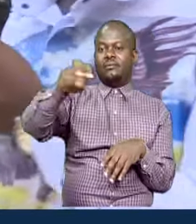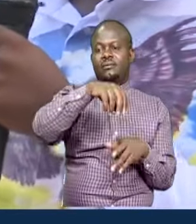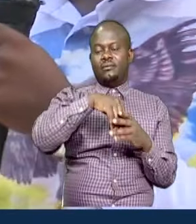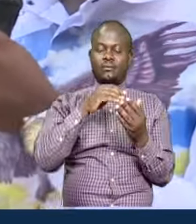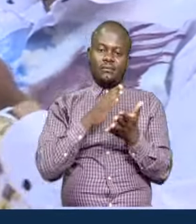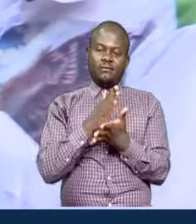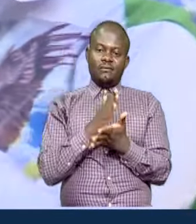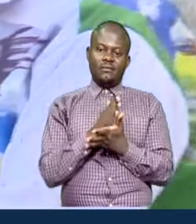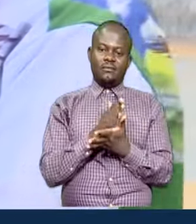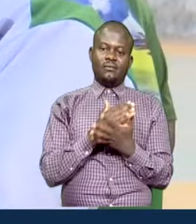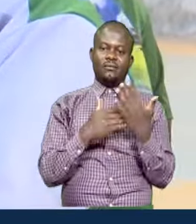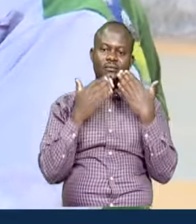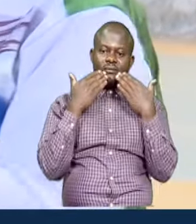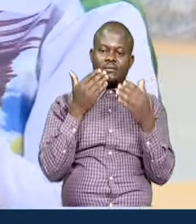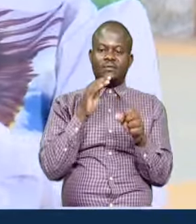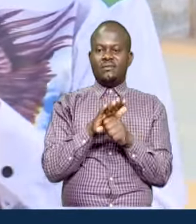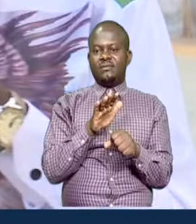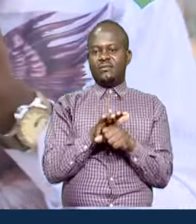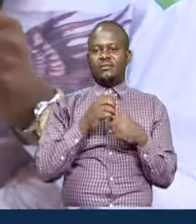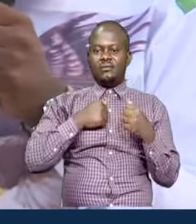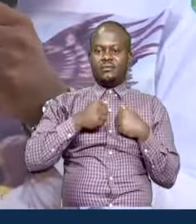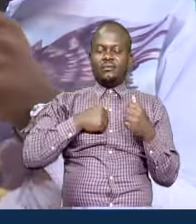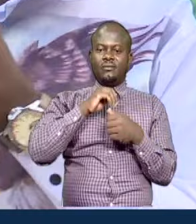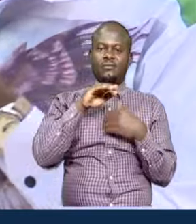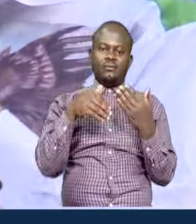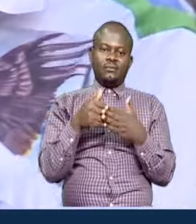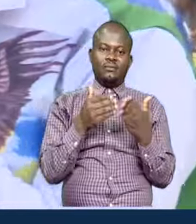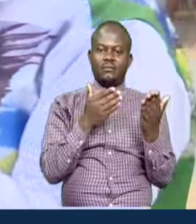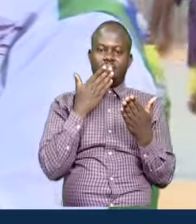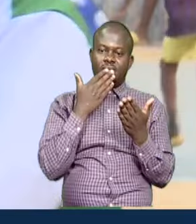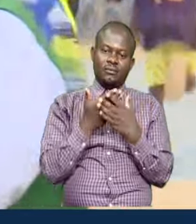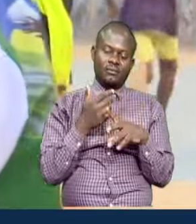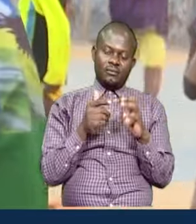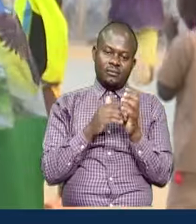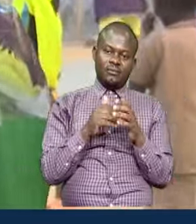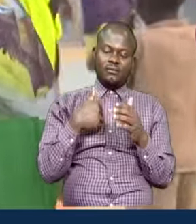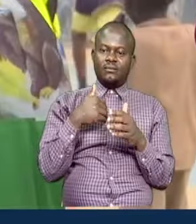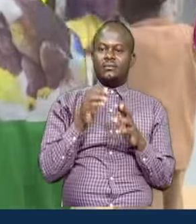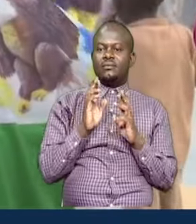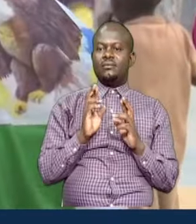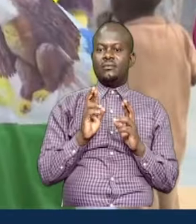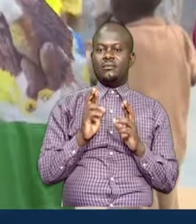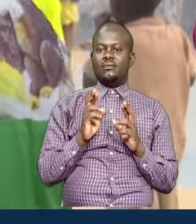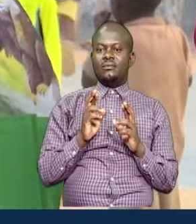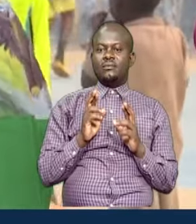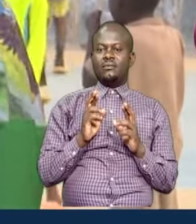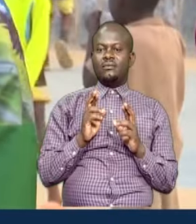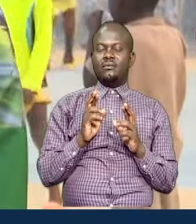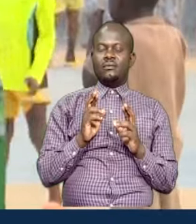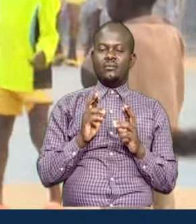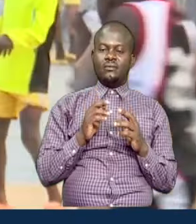by'ukuri turabishimira cyane. Abanyarwanda bose batwakiriye neza kandi dufite icyizere yuko iyo neza